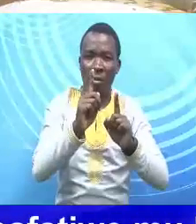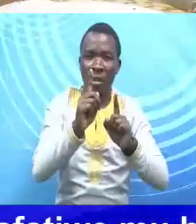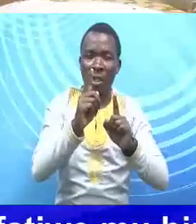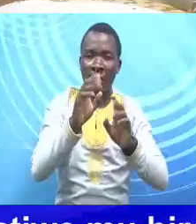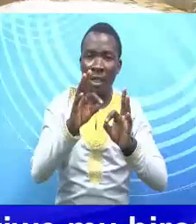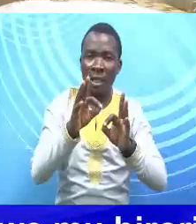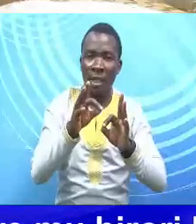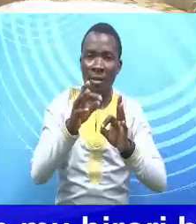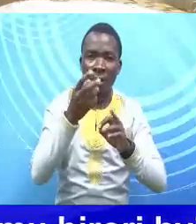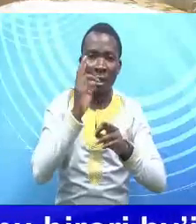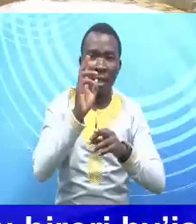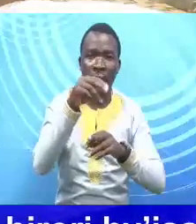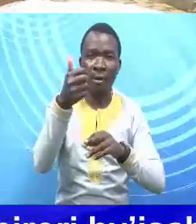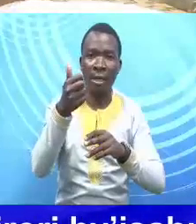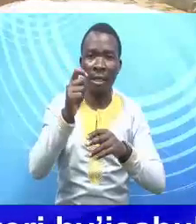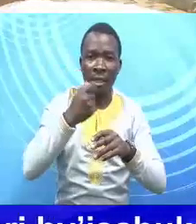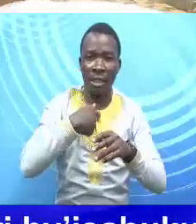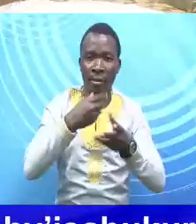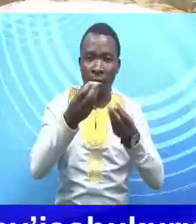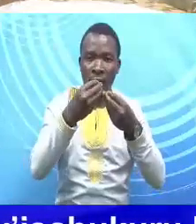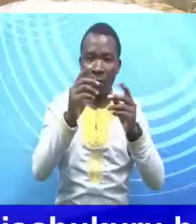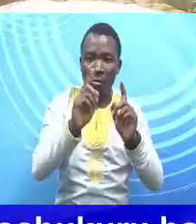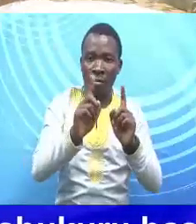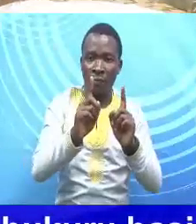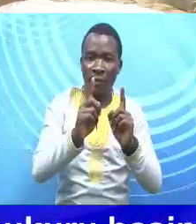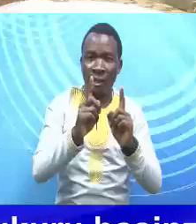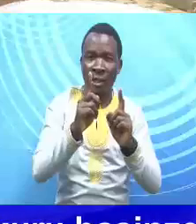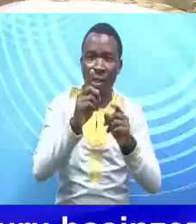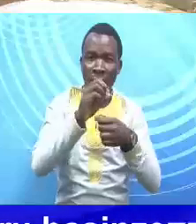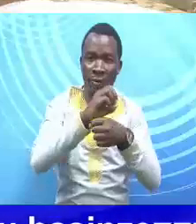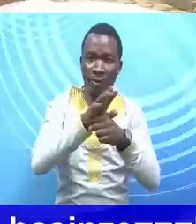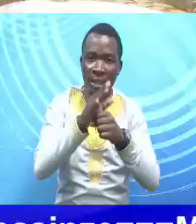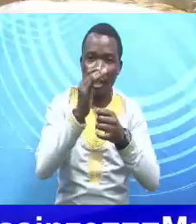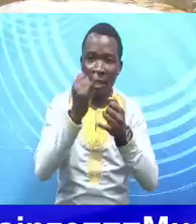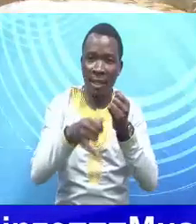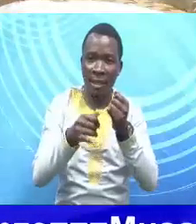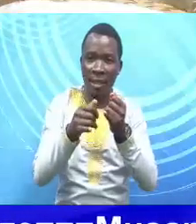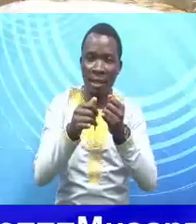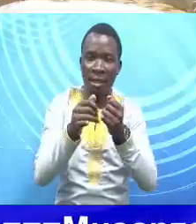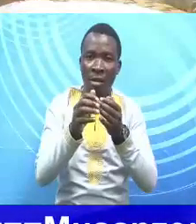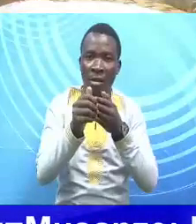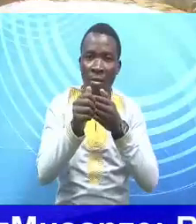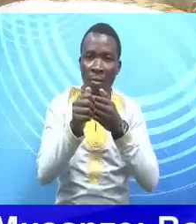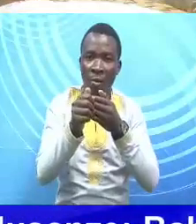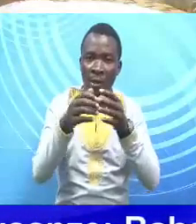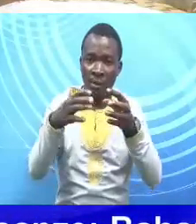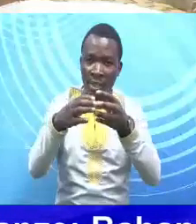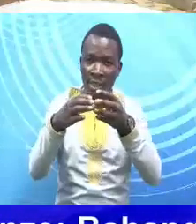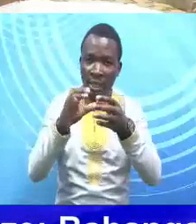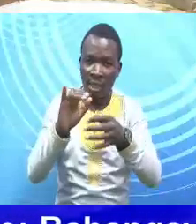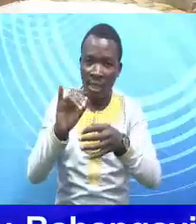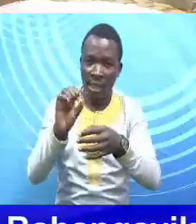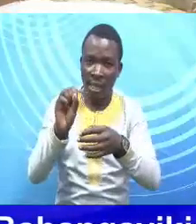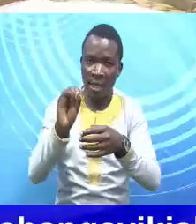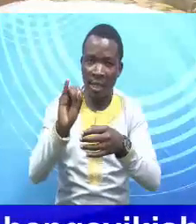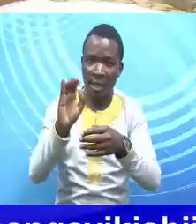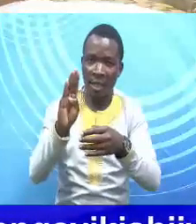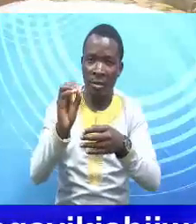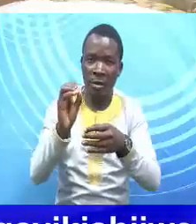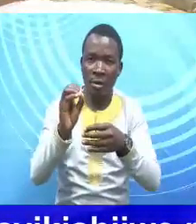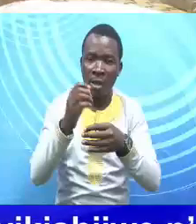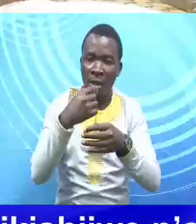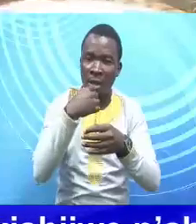ntabwo bashaka kukima. No muri COVID irangiye umukuru w'umudugudu umukuru wese witwa Rukara